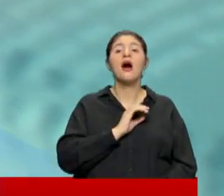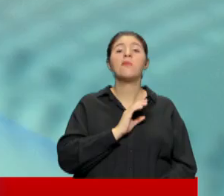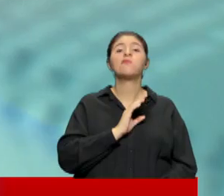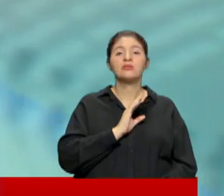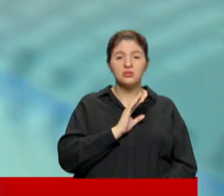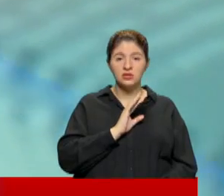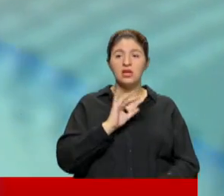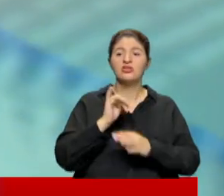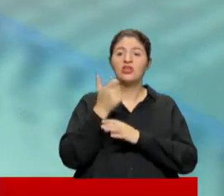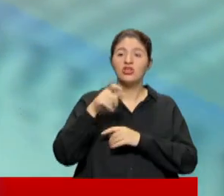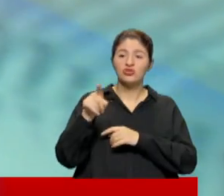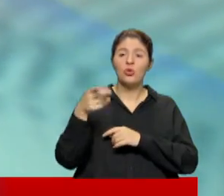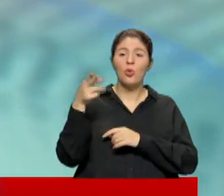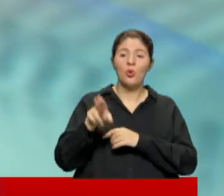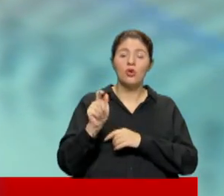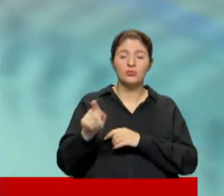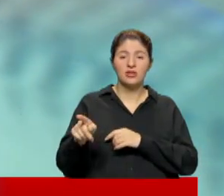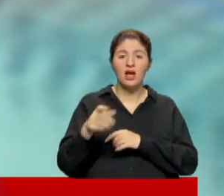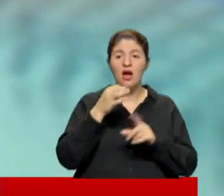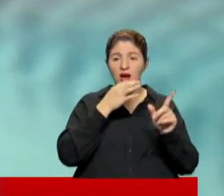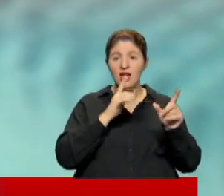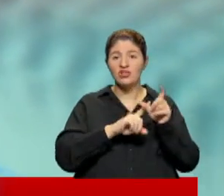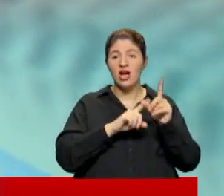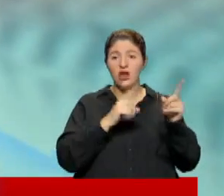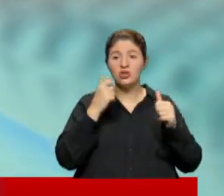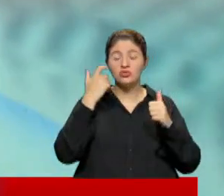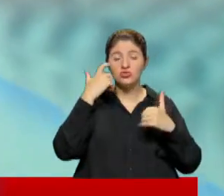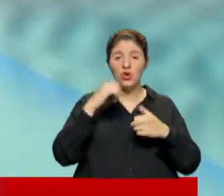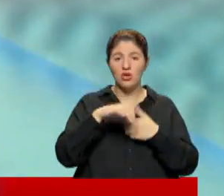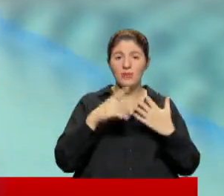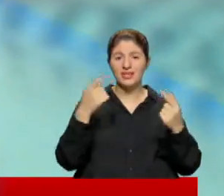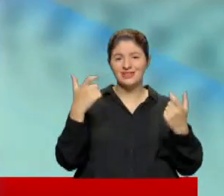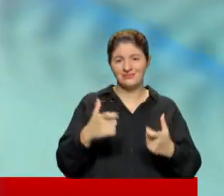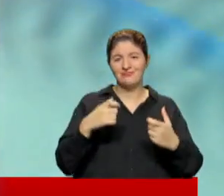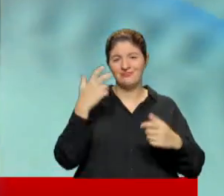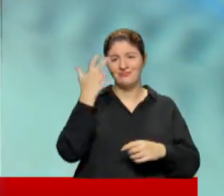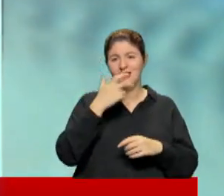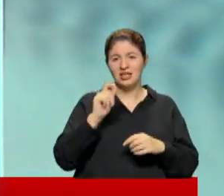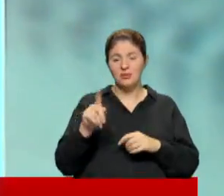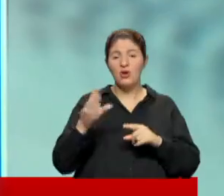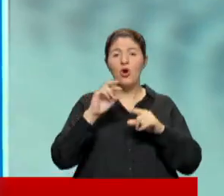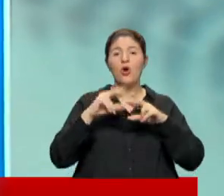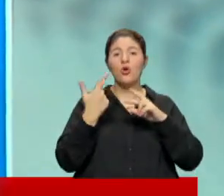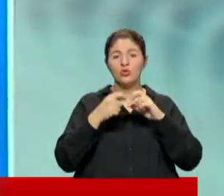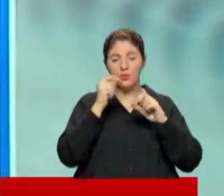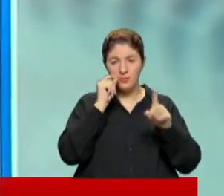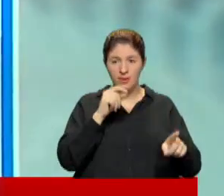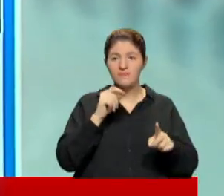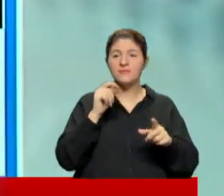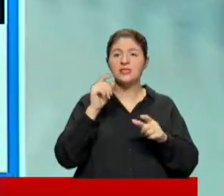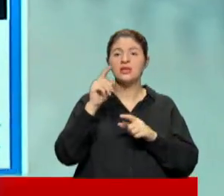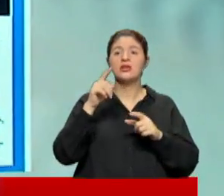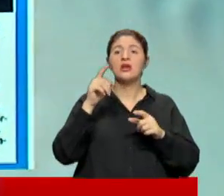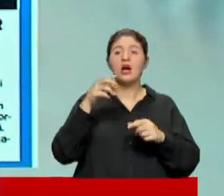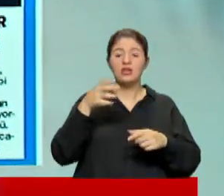için sanatçıyı öldürdüler Ankara Çankaya'da Dehşet bir mekanda sahne alan Onur şener'e program çıkışında saldırıp kırık